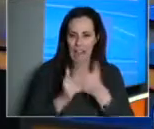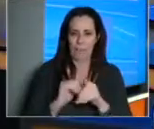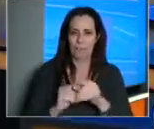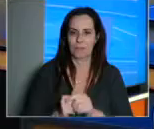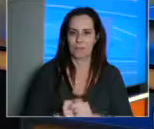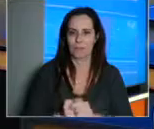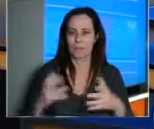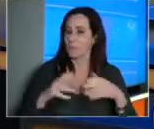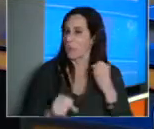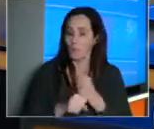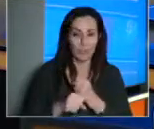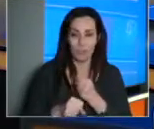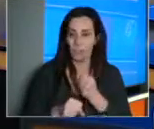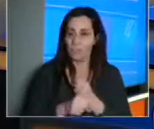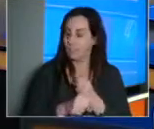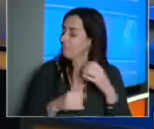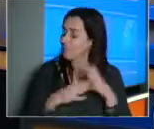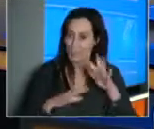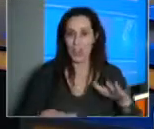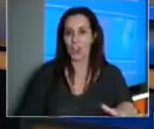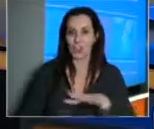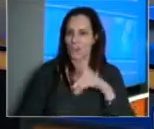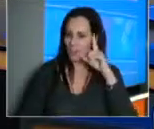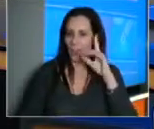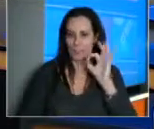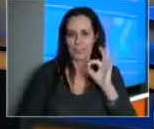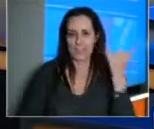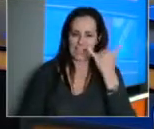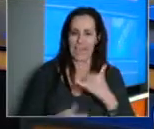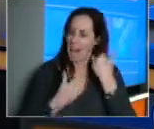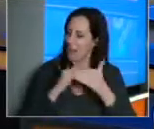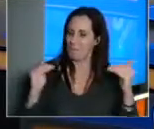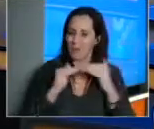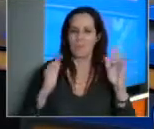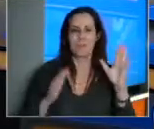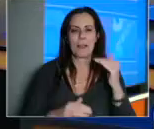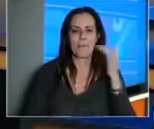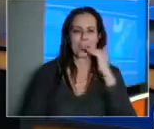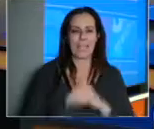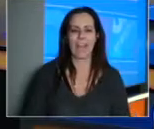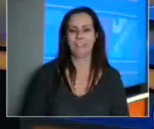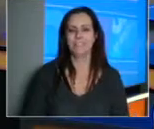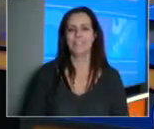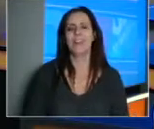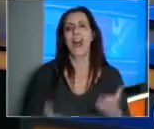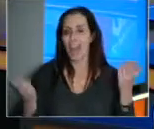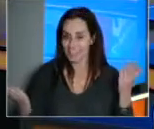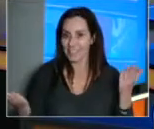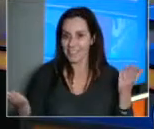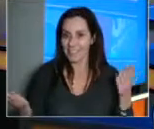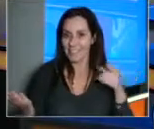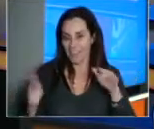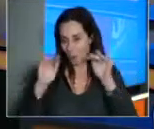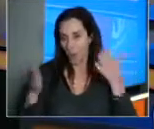נראה. אני חושבת שמפלגת הלייבור עושה עבודת שטח נהדרת ויודעה לצייר לחם קשר לפסח לאוכל קטניות. טוב, אז האמת היא ש... טוב, אז